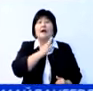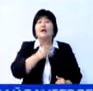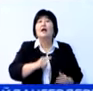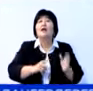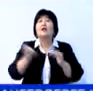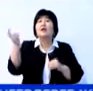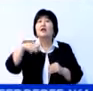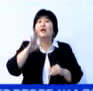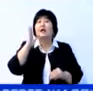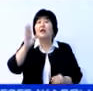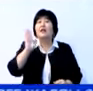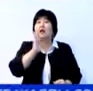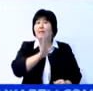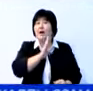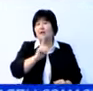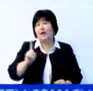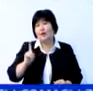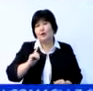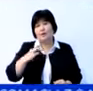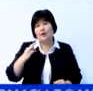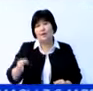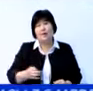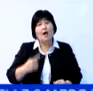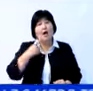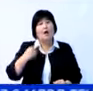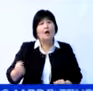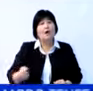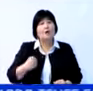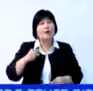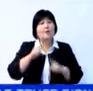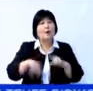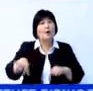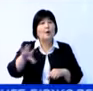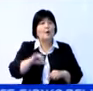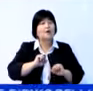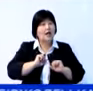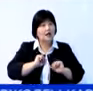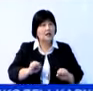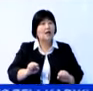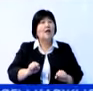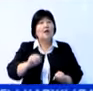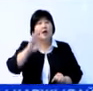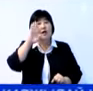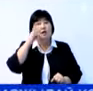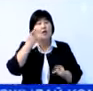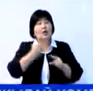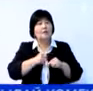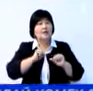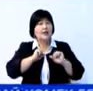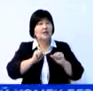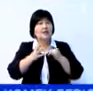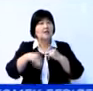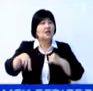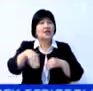деп ана күтті баласын. Жауынгерлер отан үшін ерледі, жауларына сүйем жерін